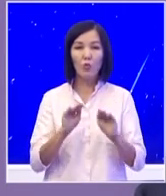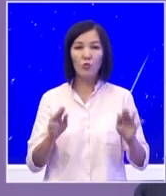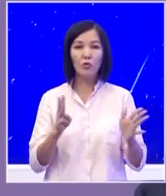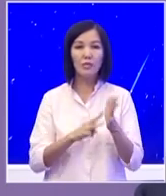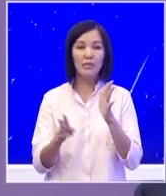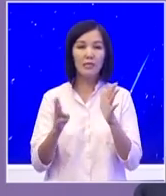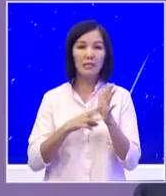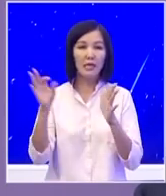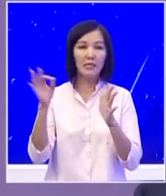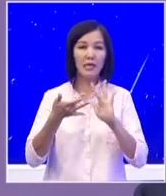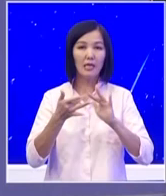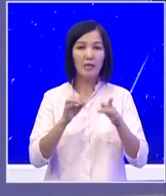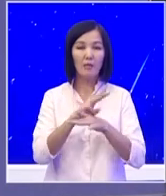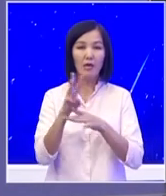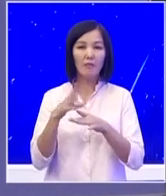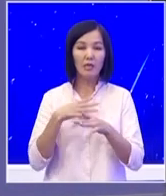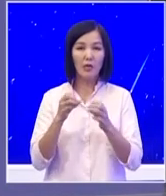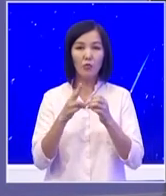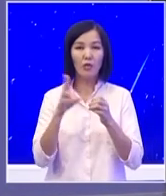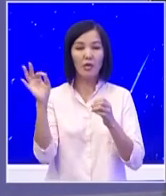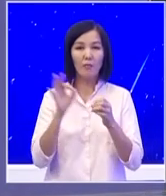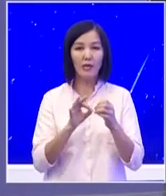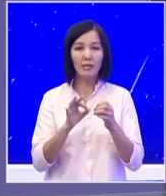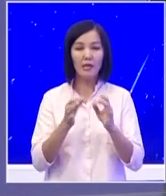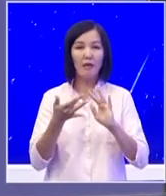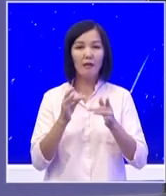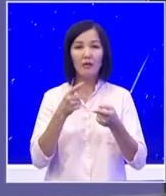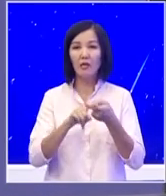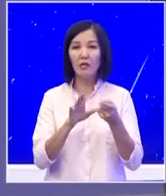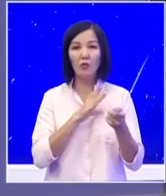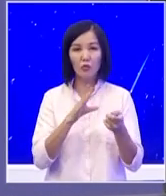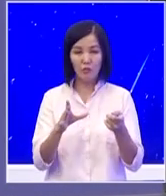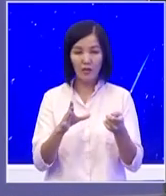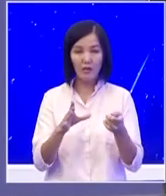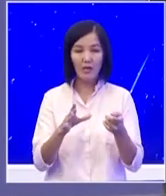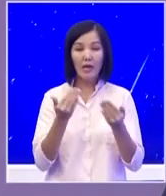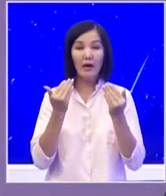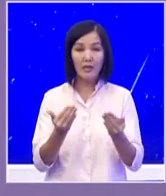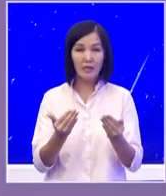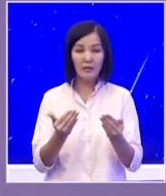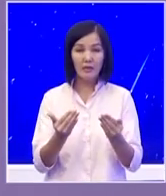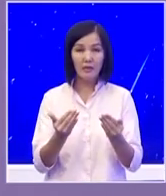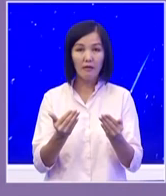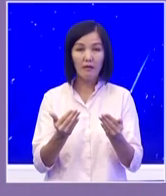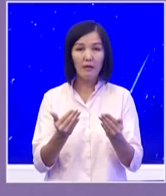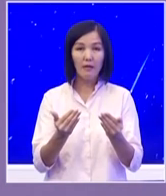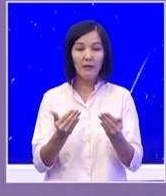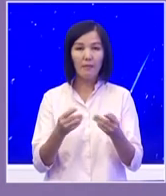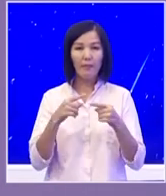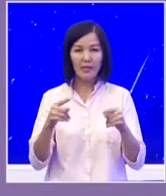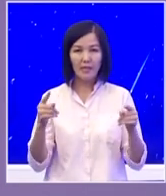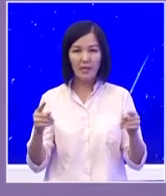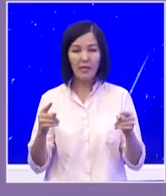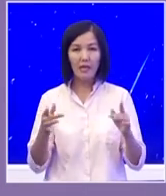88% интернетпен қамтылған, 12% интернет желесіне қосылмаған. Біз қазір кезде антенна қояды, басқа